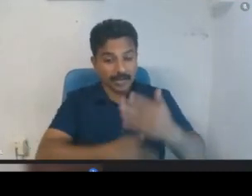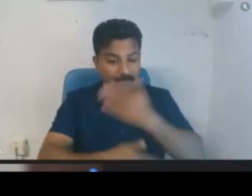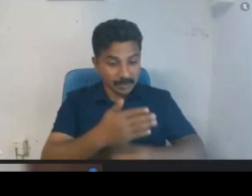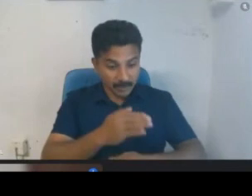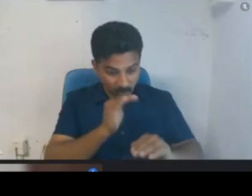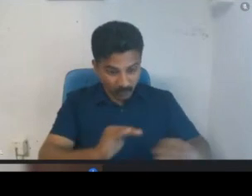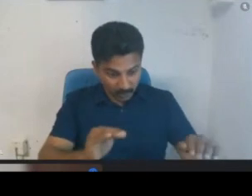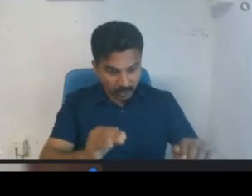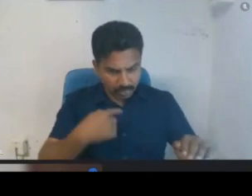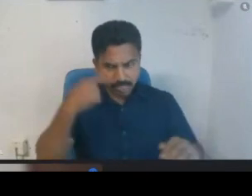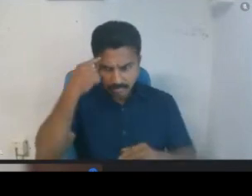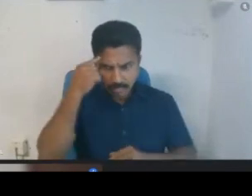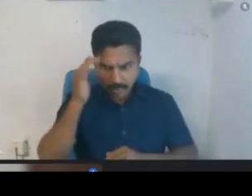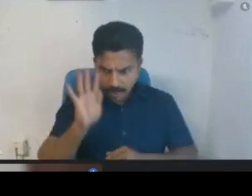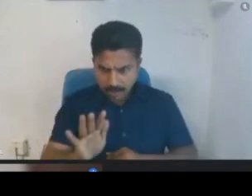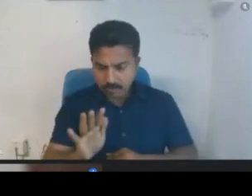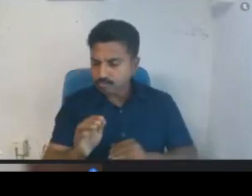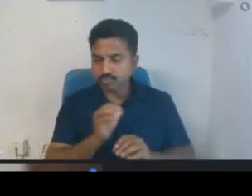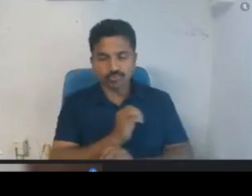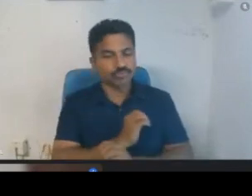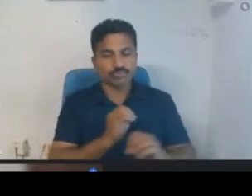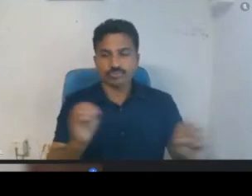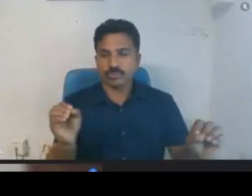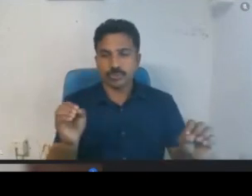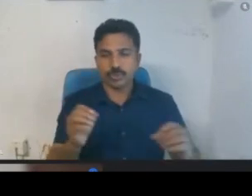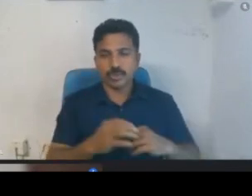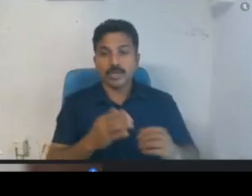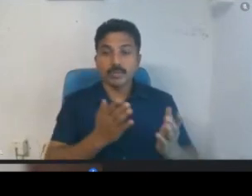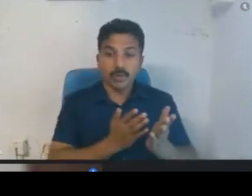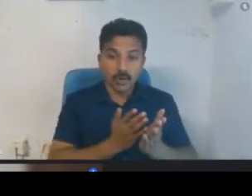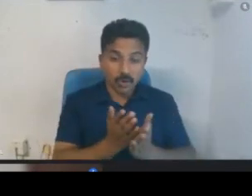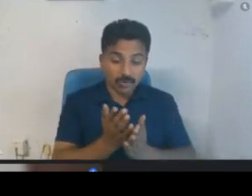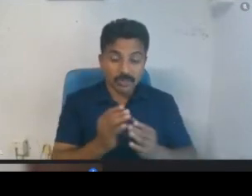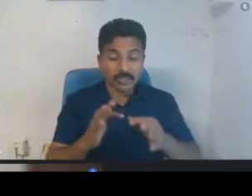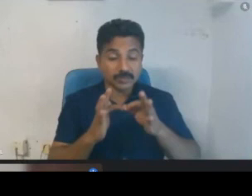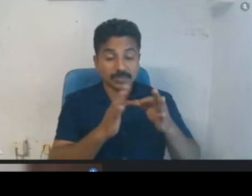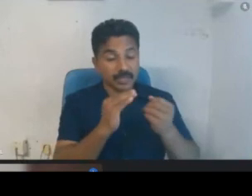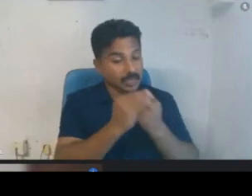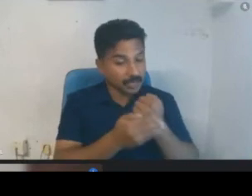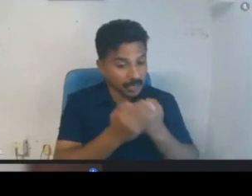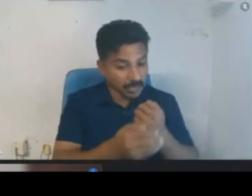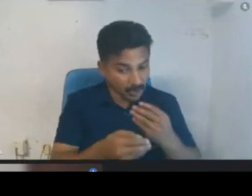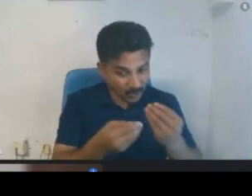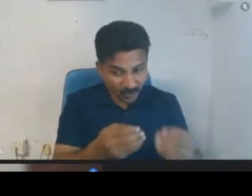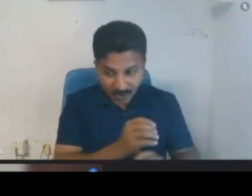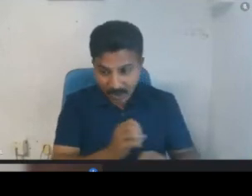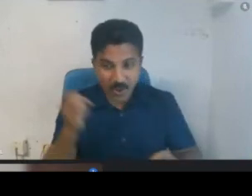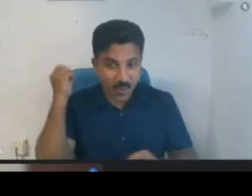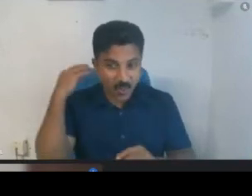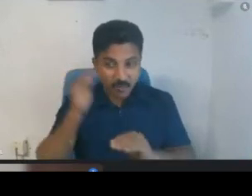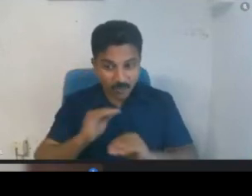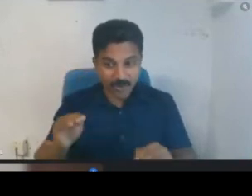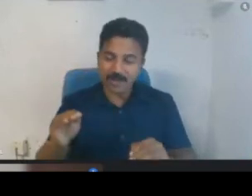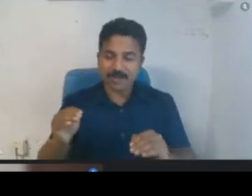ആ രീതിയിലല്ലല്ലോ നമ്മൾ ചിന്തിക്കുന്നത്. നമ്മളെപ്പോഴും ഒരു പ്രത്യേക പരിചരണം നൽകേണ്ടാത്ത ഒരു കുട്ടിയുടെ അച്ഛനും